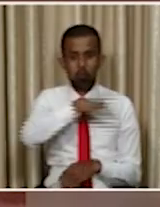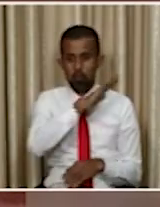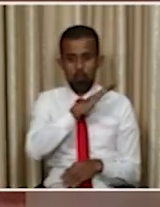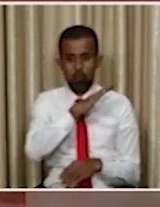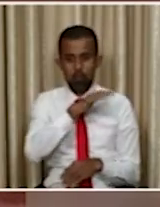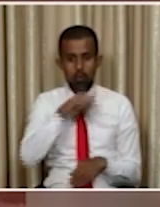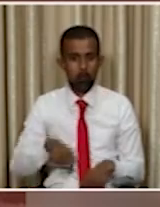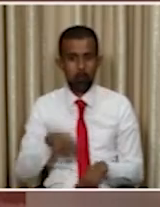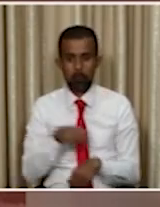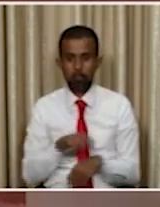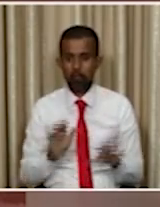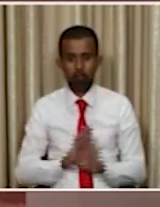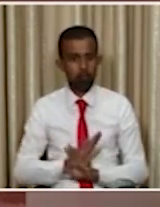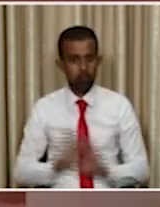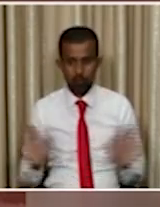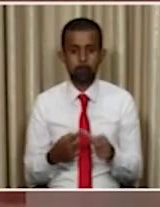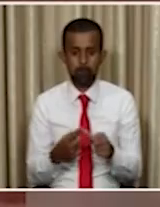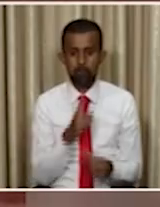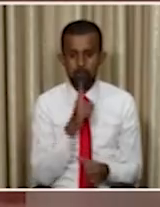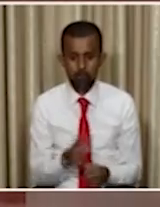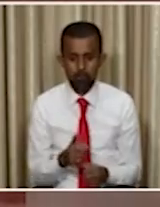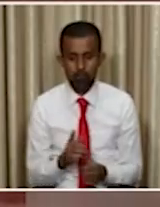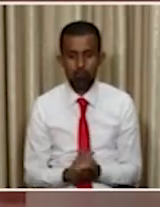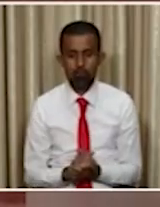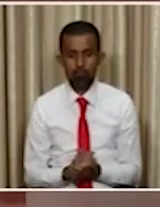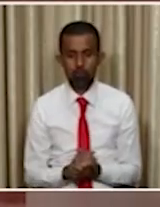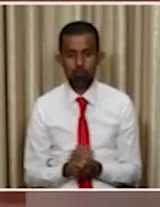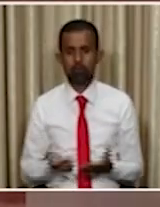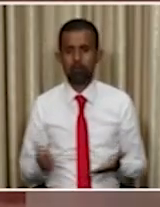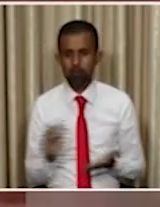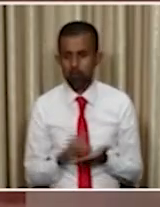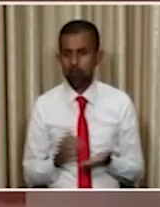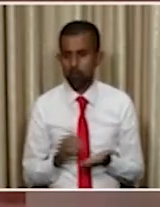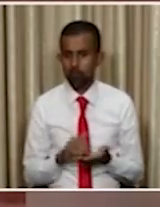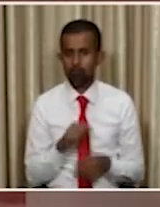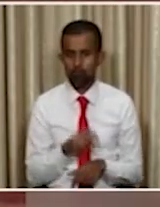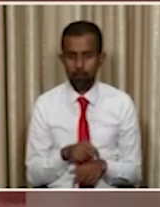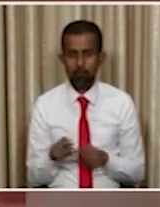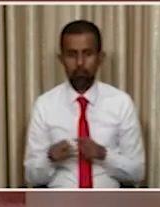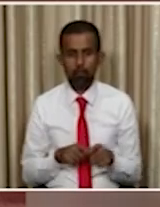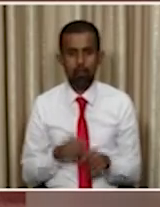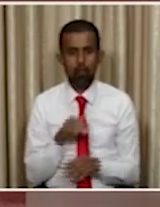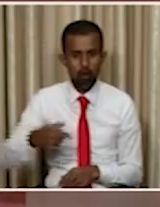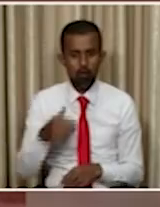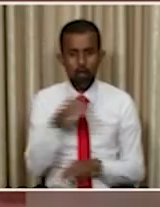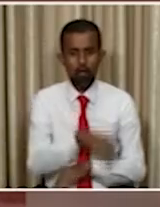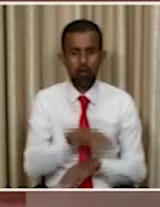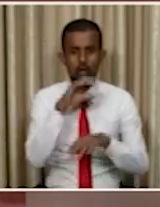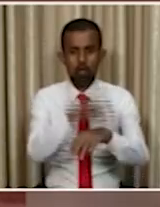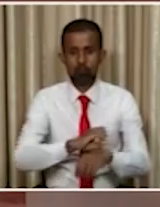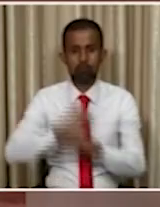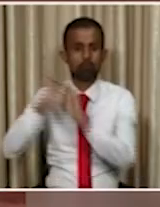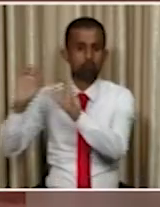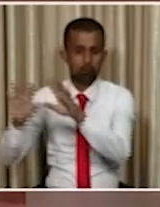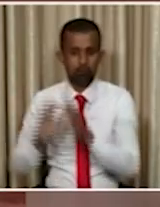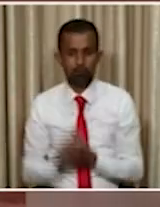මේ වෙනකන් නම් සිද්ධ වෙලා නැහැ ලංකා ඉතිහාසෙ. කීප වතාවක්ම මේ විදිහට අලි ආපුවම ගෙනහිල්ලා දාන